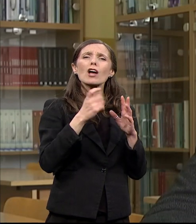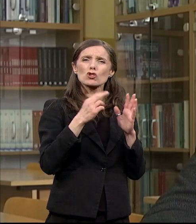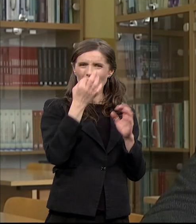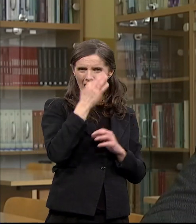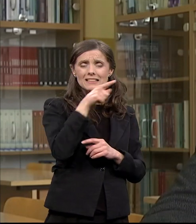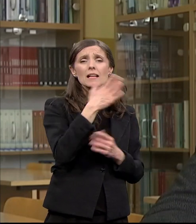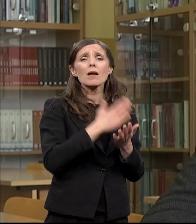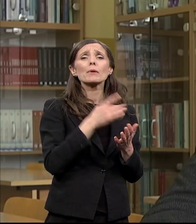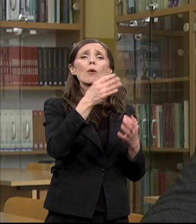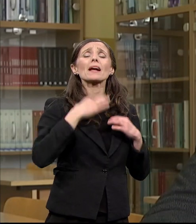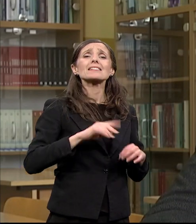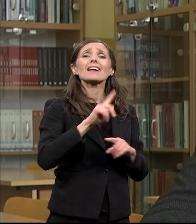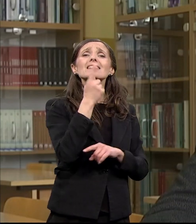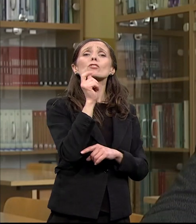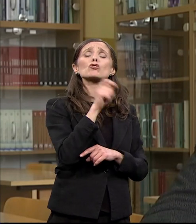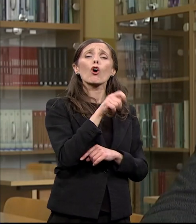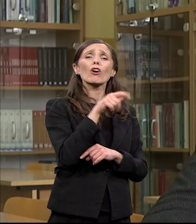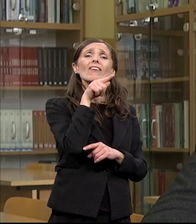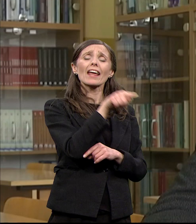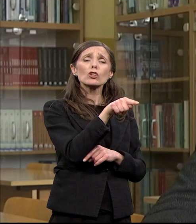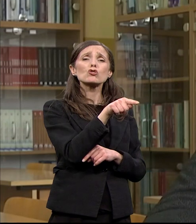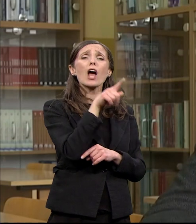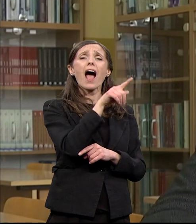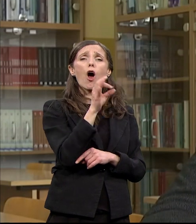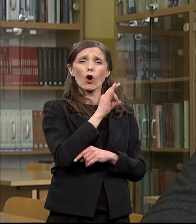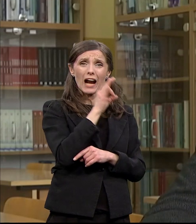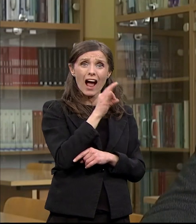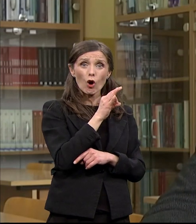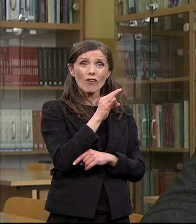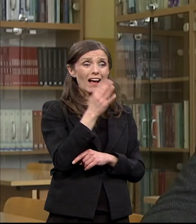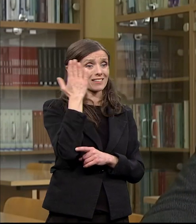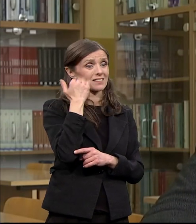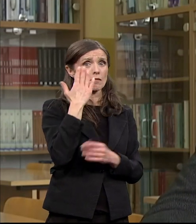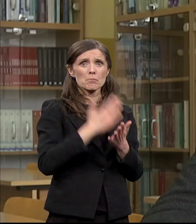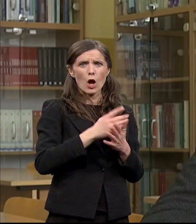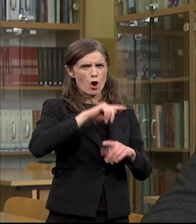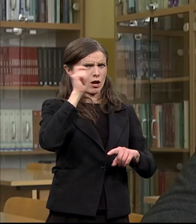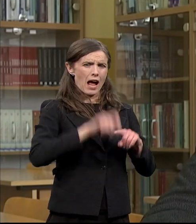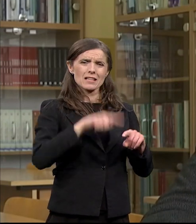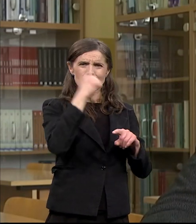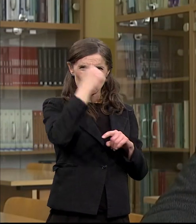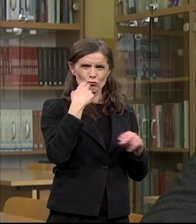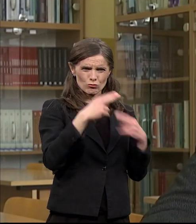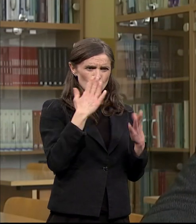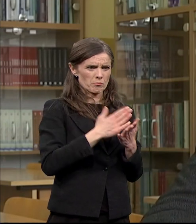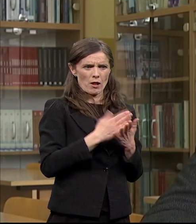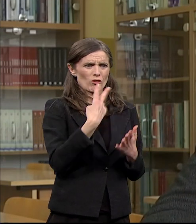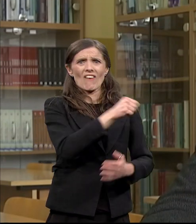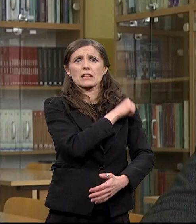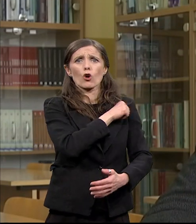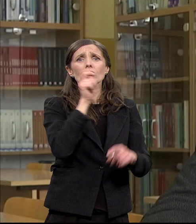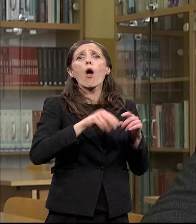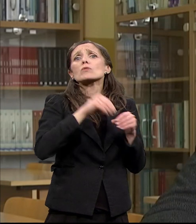veća Orahovca, koji je na pravdi Boga osuđen na maksimalnu kaznu zatvora tada 20 godina, koja je u stvari tada zamenjivala smrtnu kaznu u to